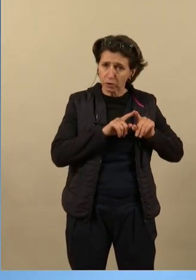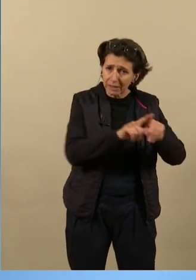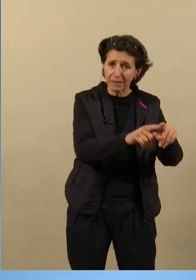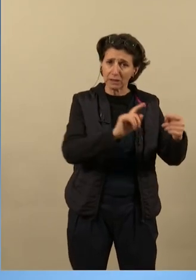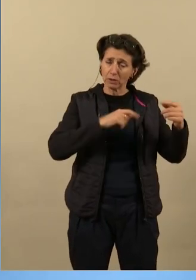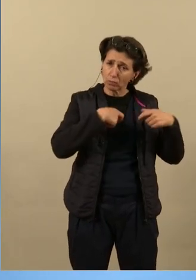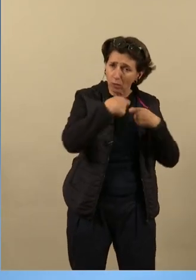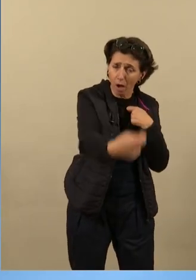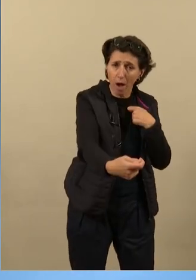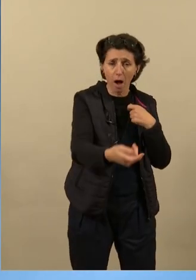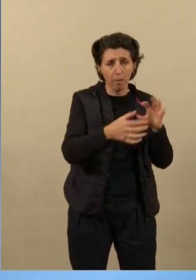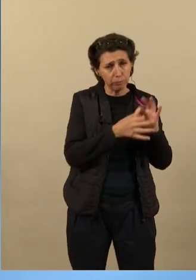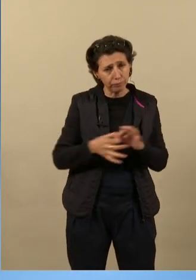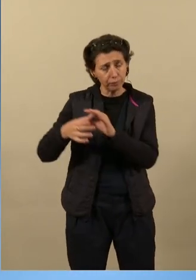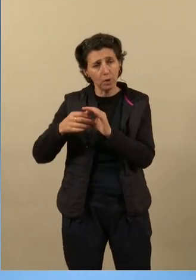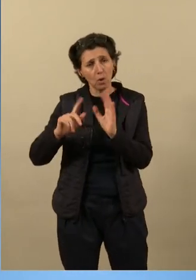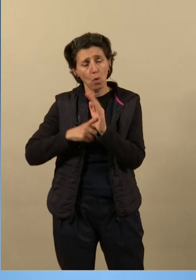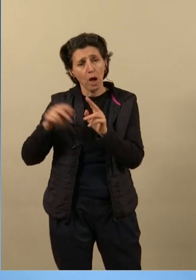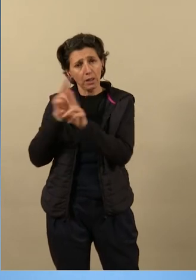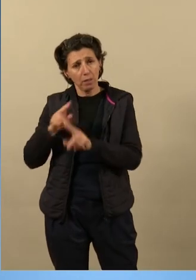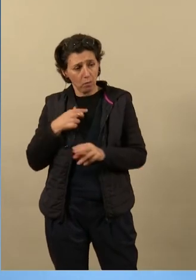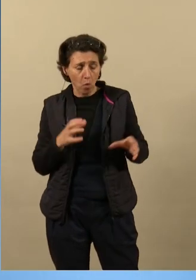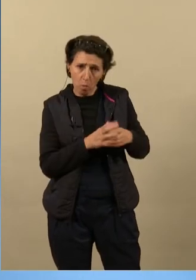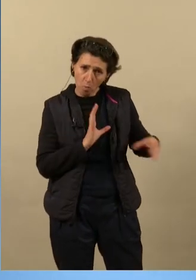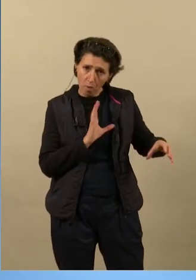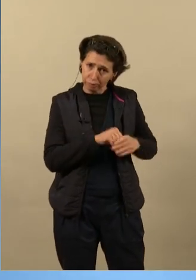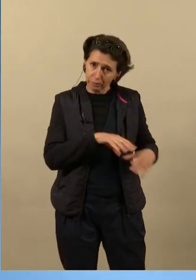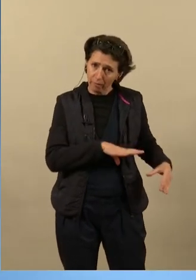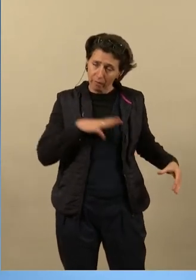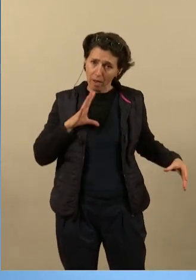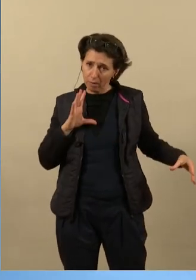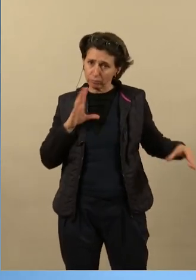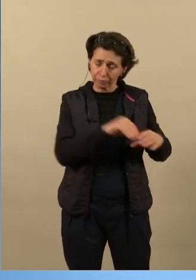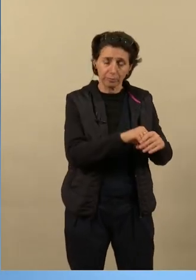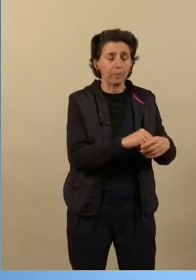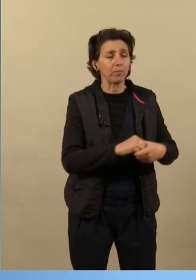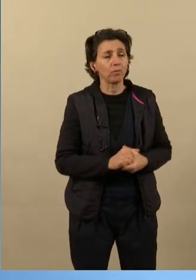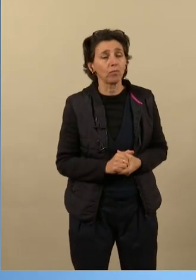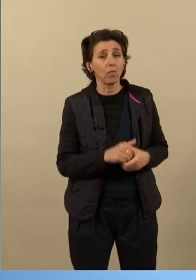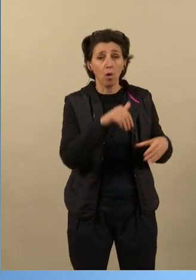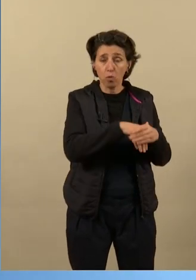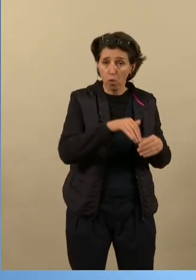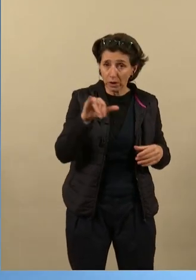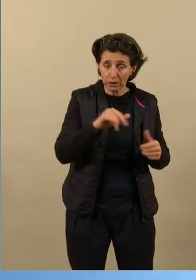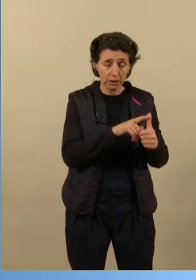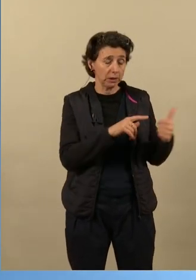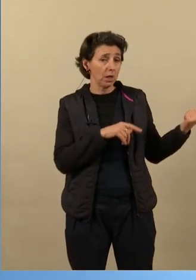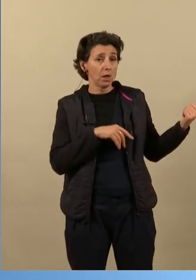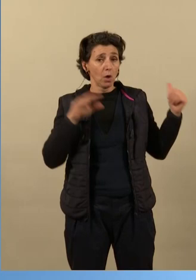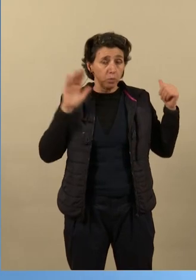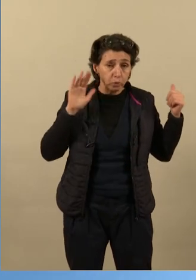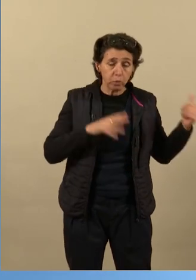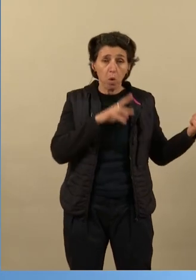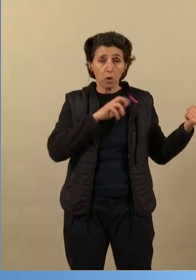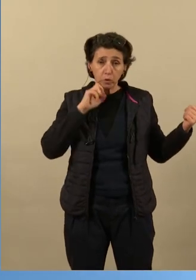international groupe auquel j'appartiens fièrement puis qu'il réunit aussi bien des musulmans des Juifs mais aussi